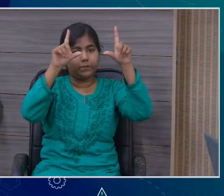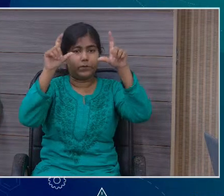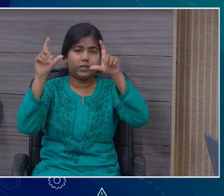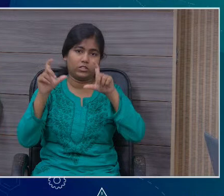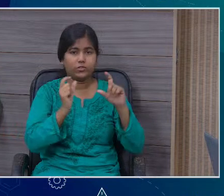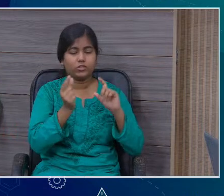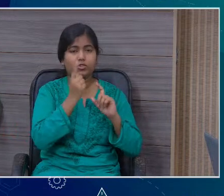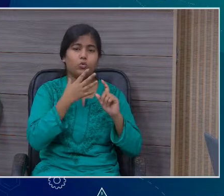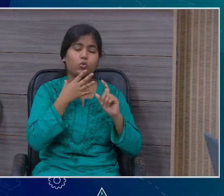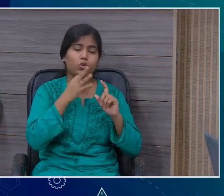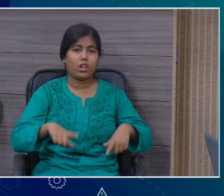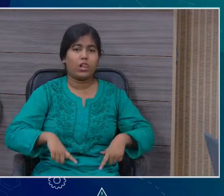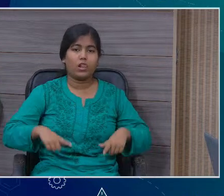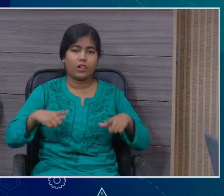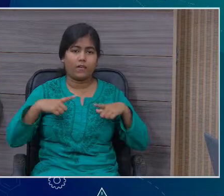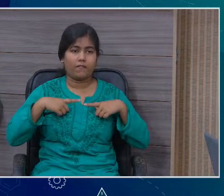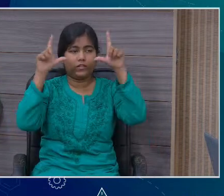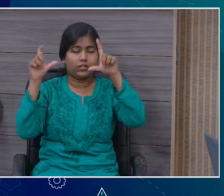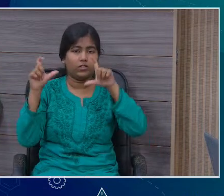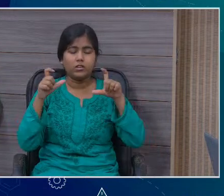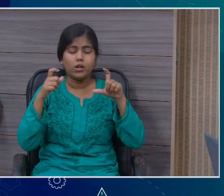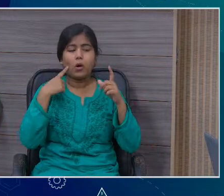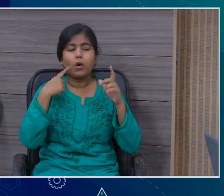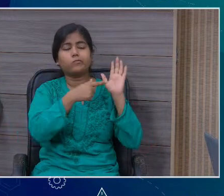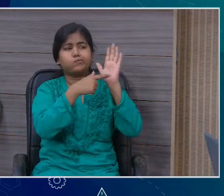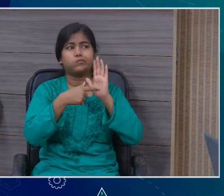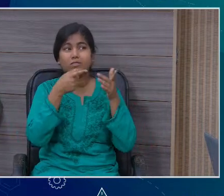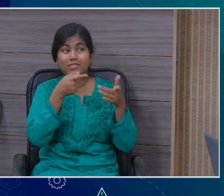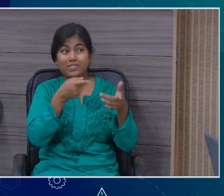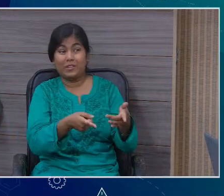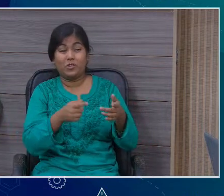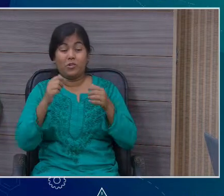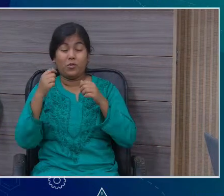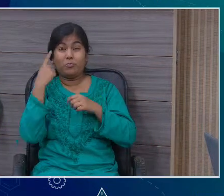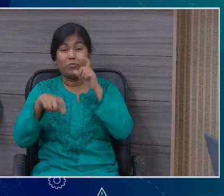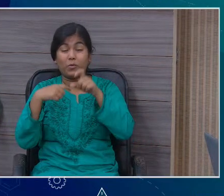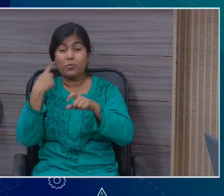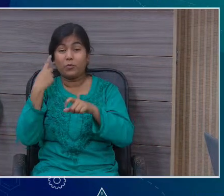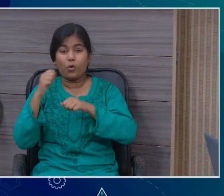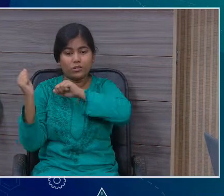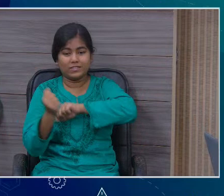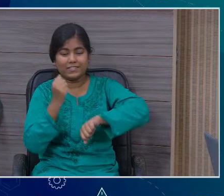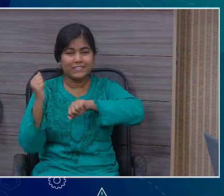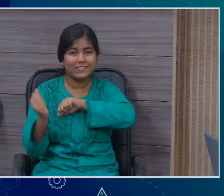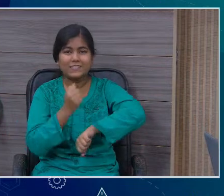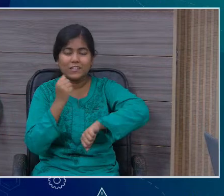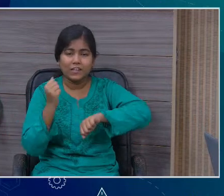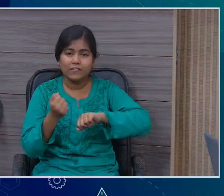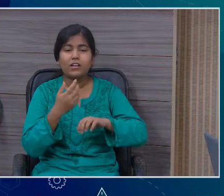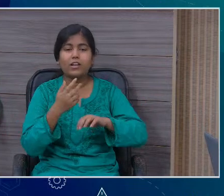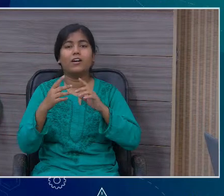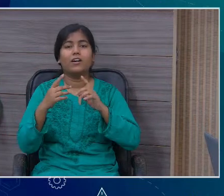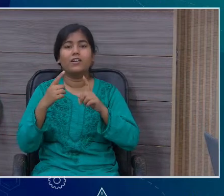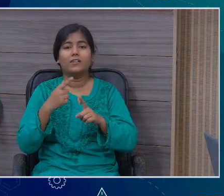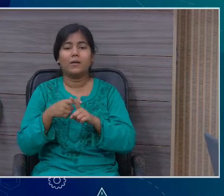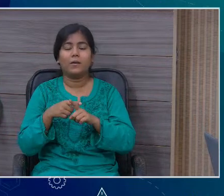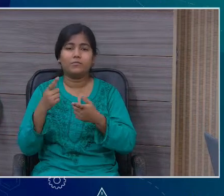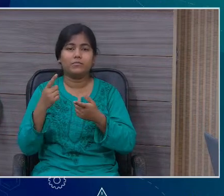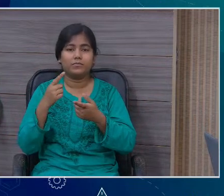पिक्चर्स अगर हम यूज करें कि उनको दिखाएं कि दिस इज व्हाट अ स्वीपर लुक्स लाइक, दिस इज व्हाट अ क्लीनर लुक लाइक्स, एंड देन व्हाट वी कैन डू इज वी कैन टीच